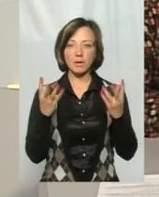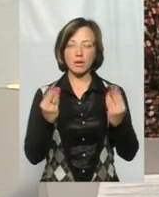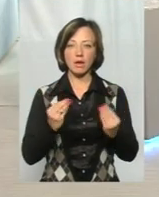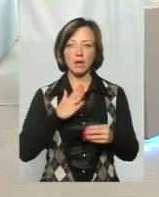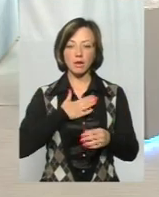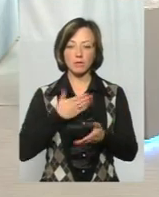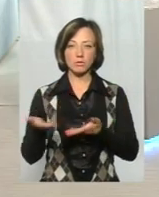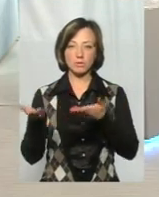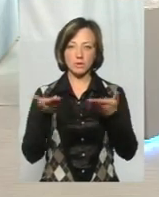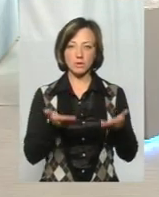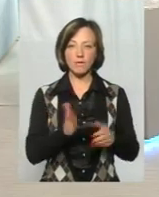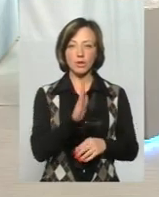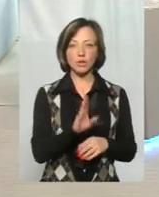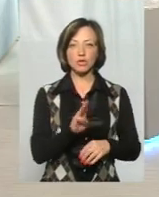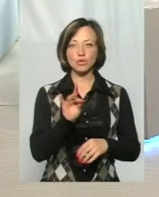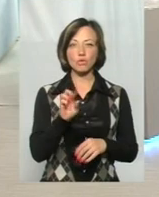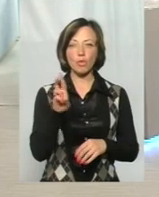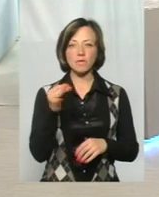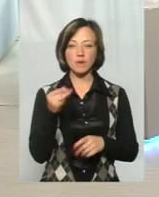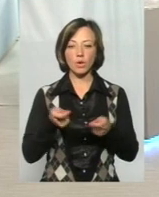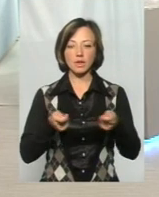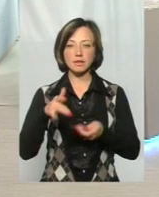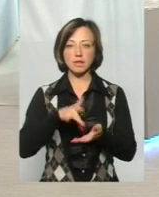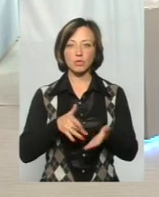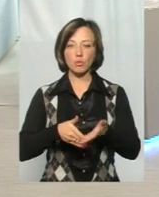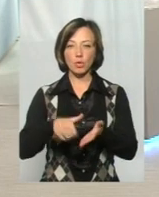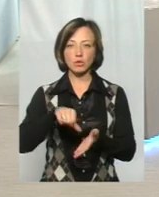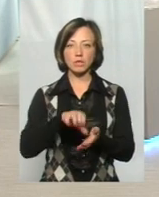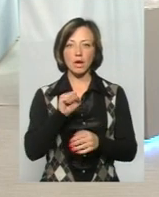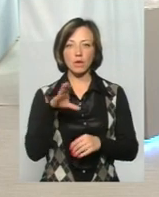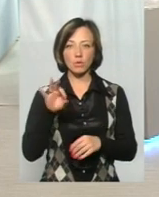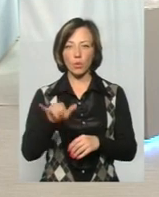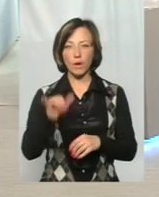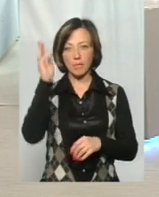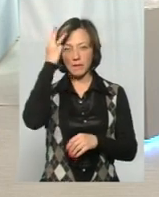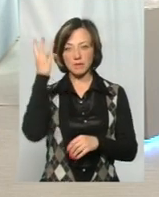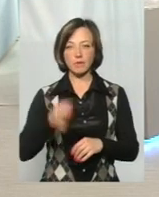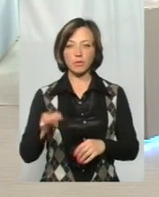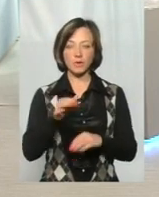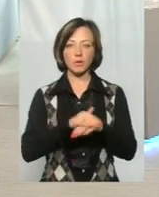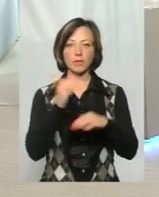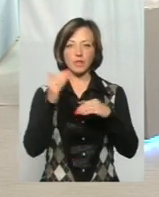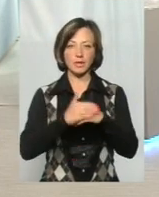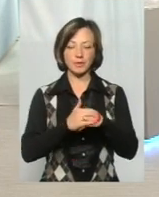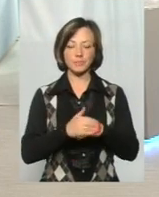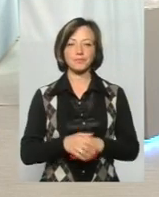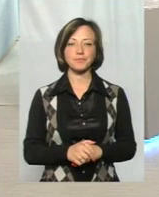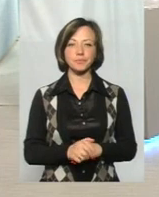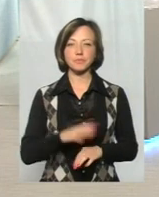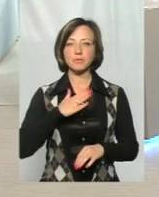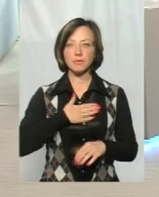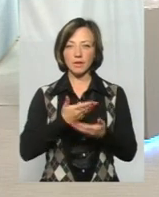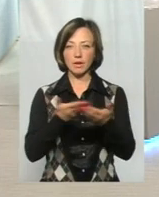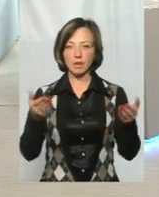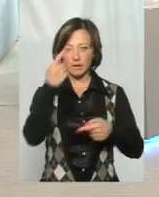нашої студії сьогодні Володимир Шрубковський, координатор Центру допомоги учасникам АТО у Хмельницькій області. Добрий вечір. Добрий вечір. Нашим глядачам